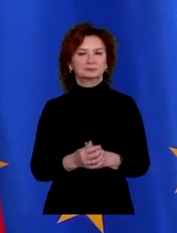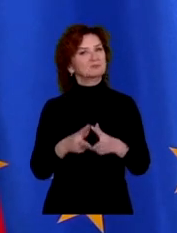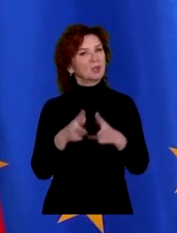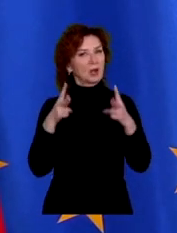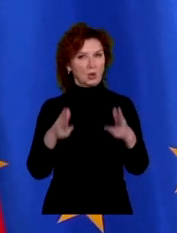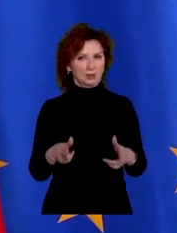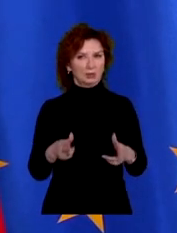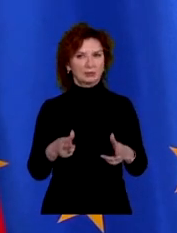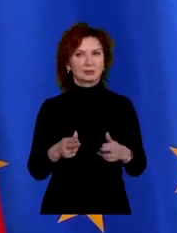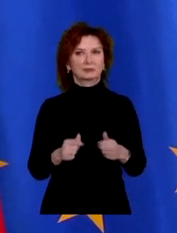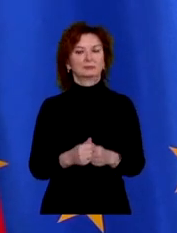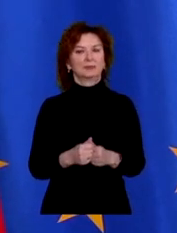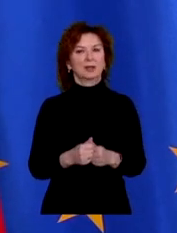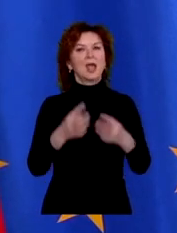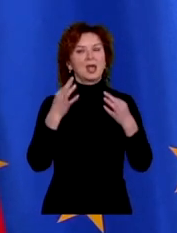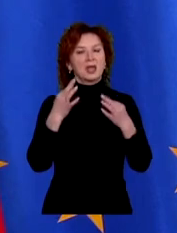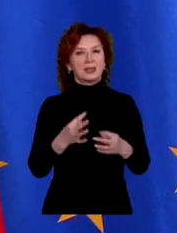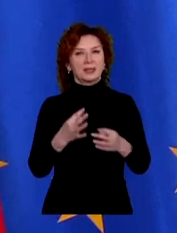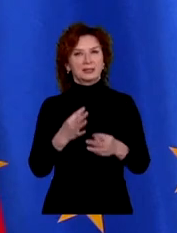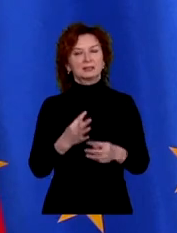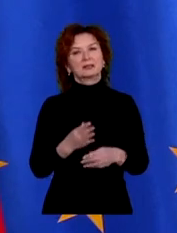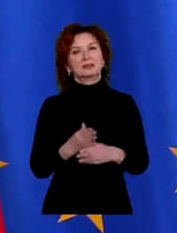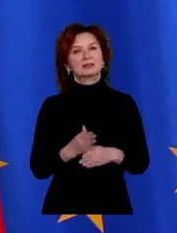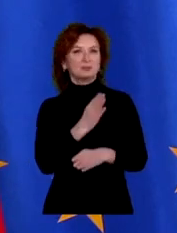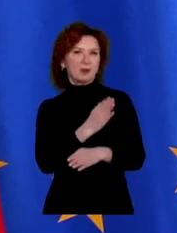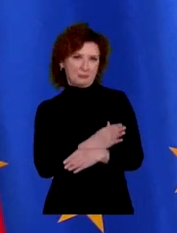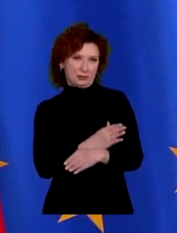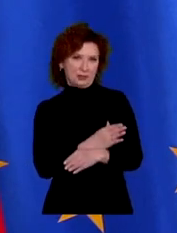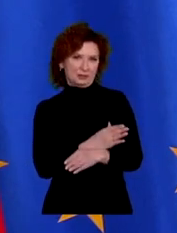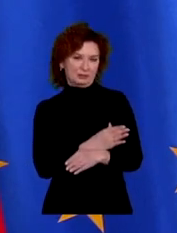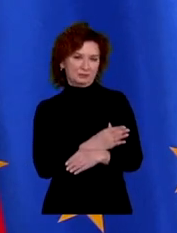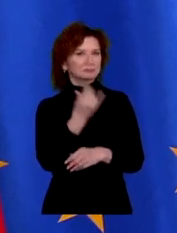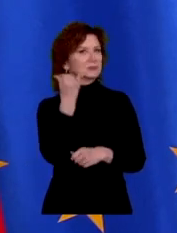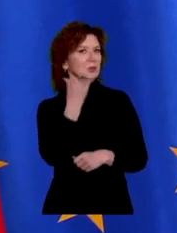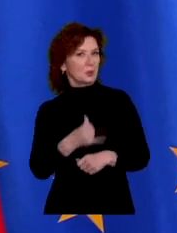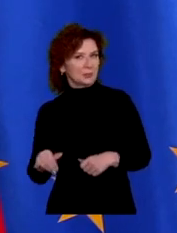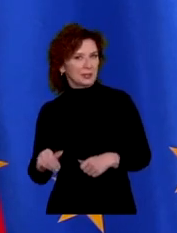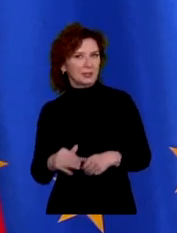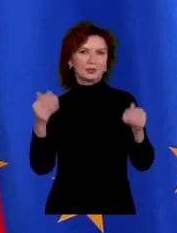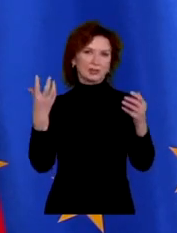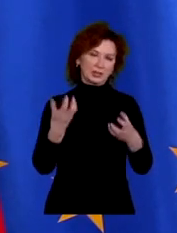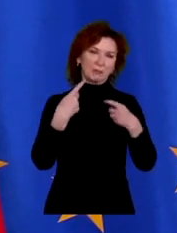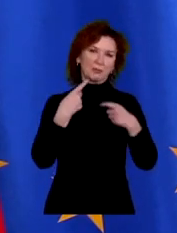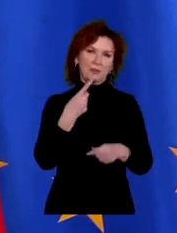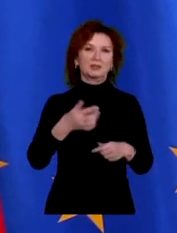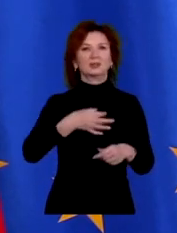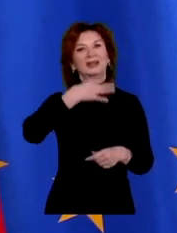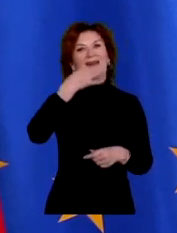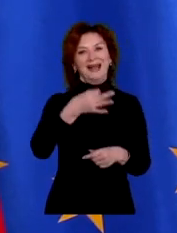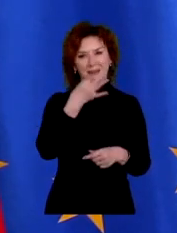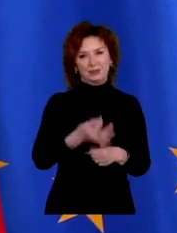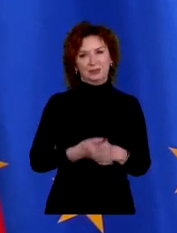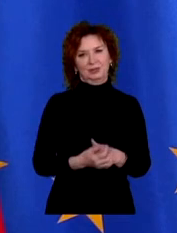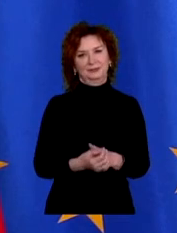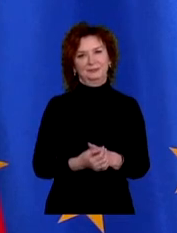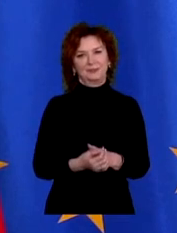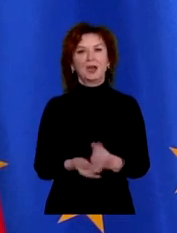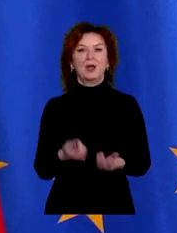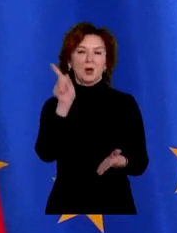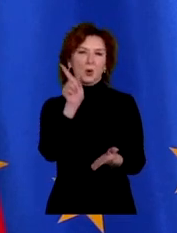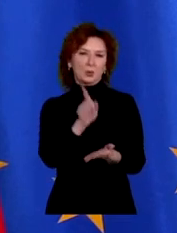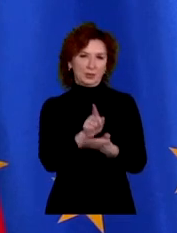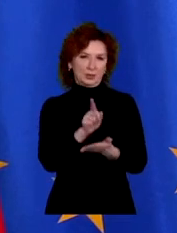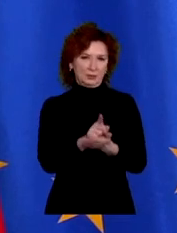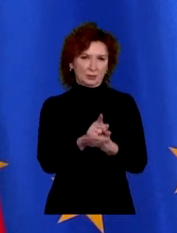okresy. Jesteśmy w przededniu rocznicy, więc mówmy o tych lepszych. Udało się między innymi doprowadzić